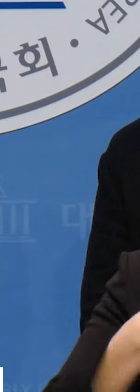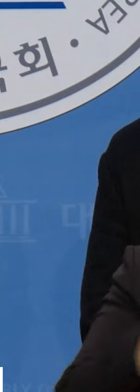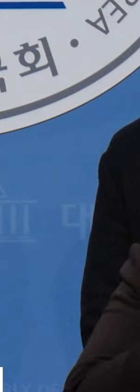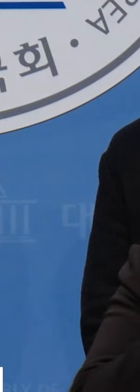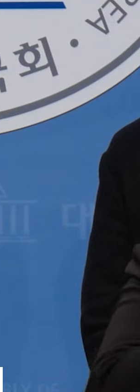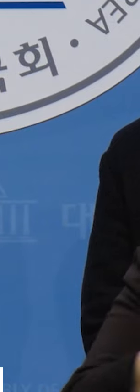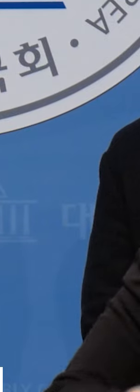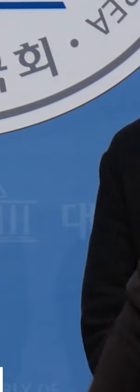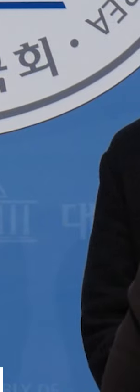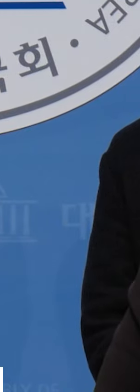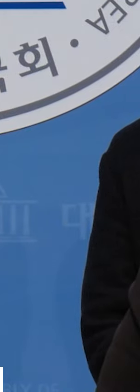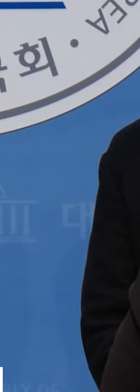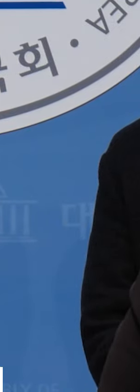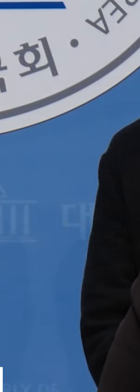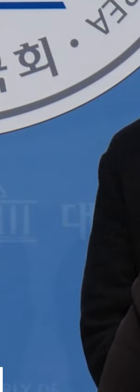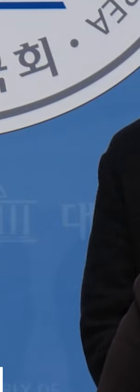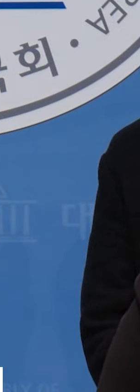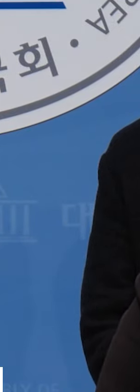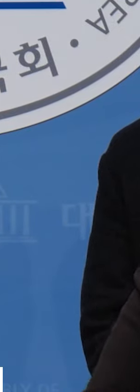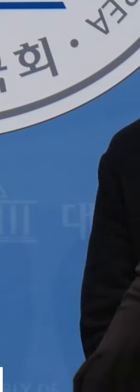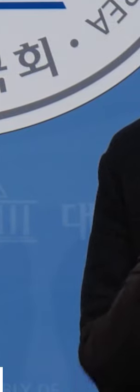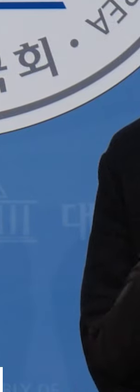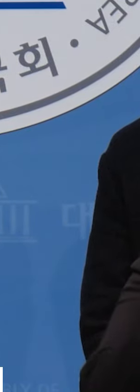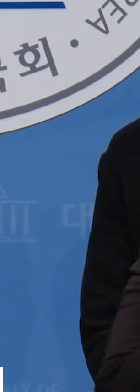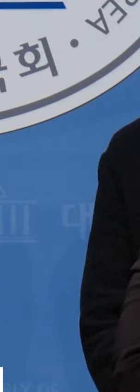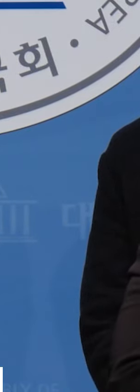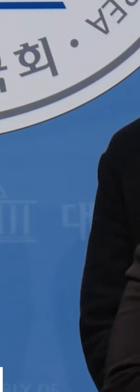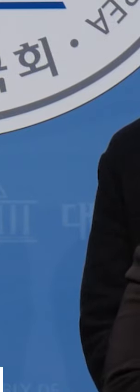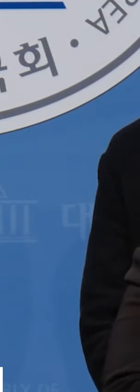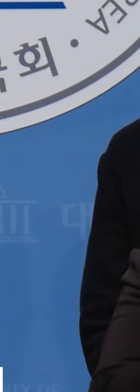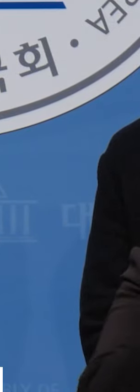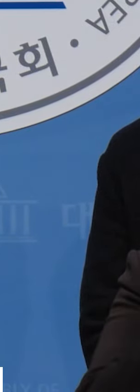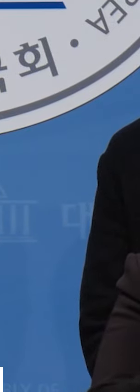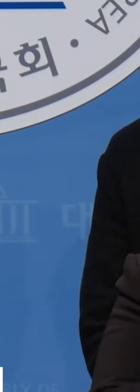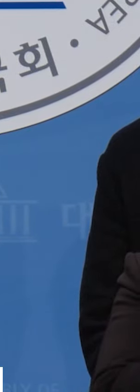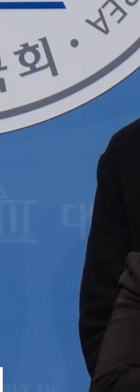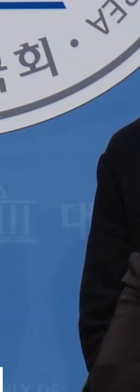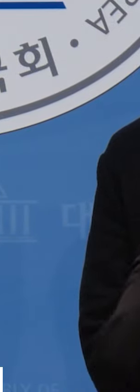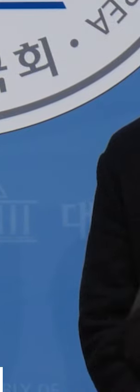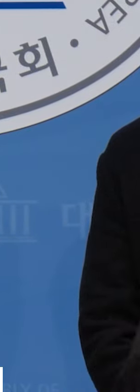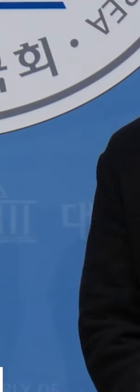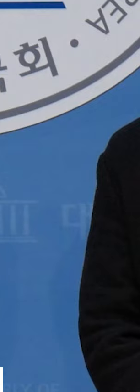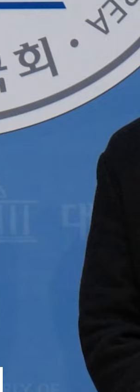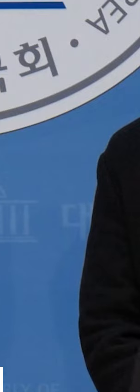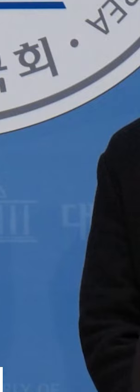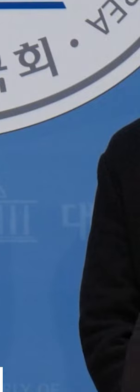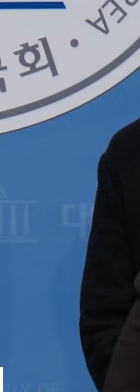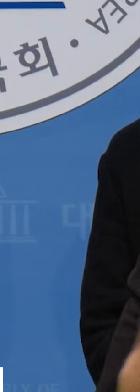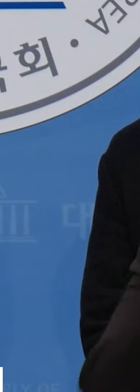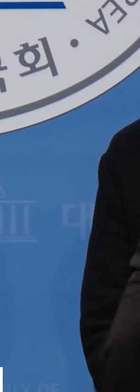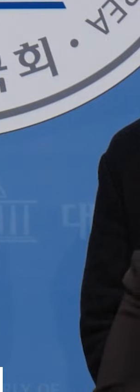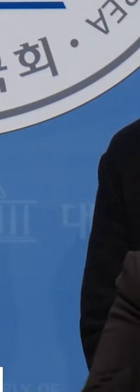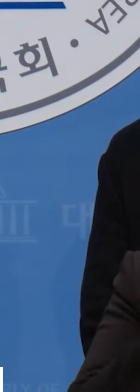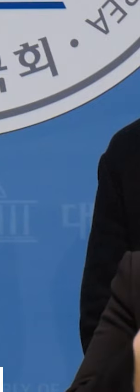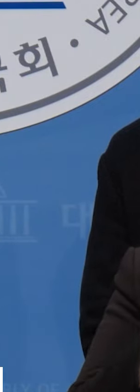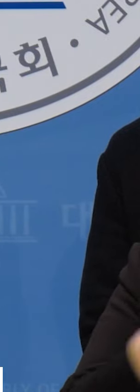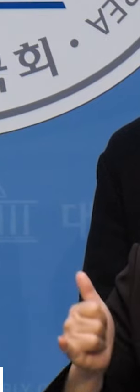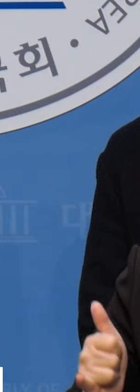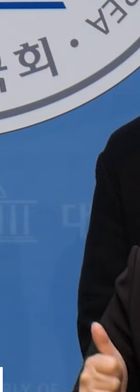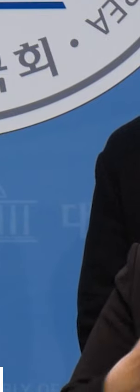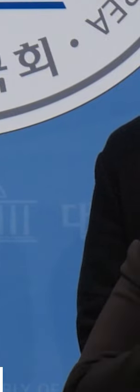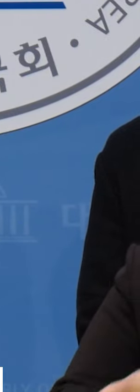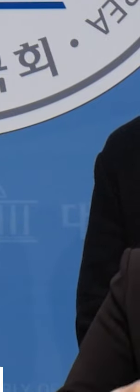우려스럽습니다. 이승만 전 대통령은 야당 의원을 감금하고 폭행한 것도 모자라 죄 없는 수많은 시민이 피를